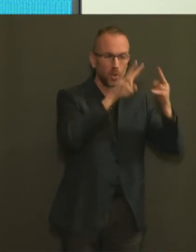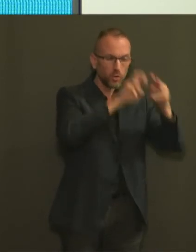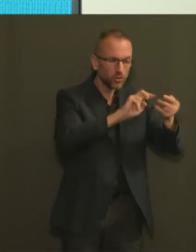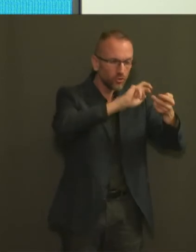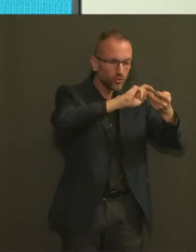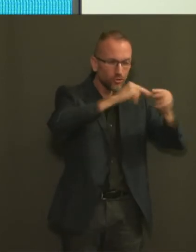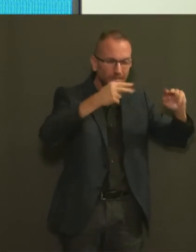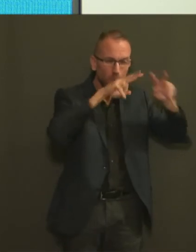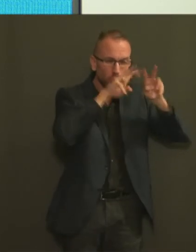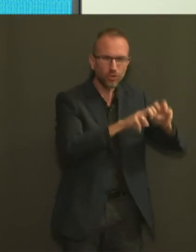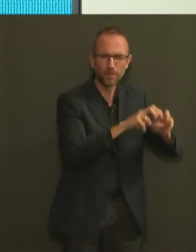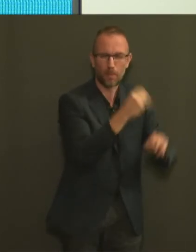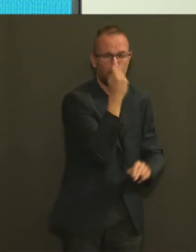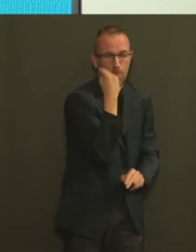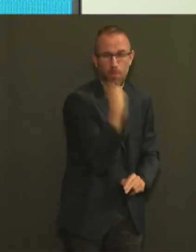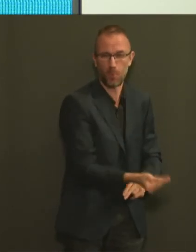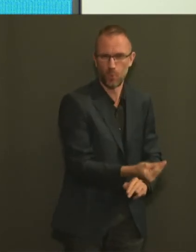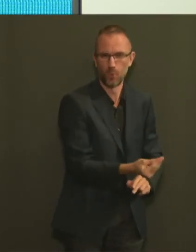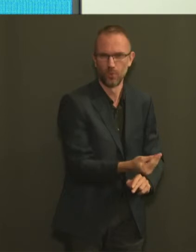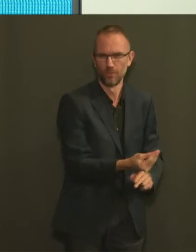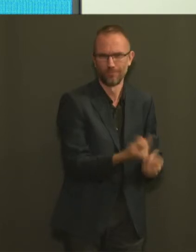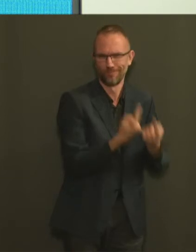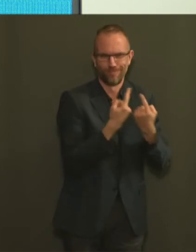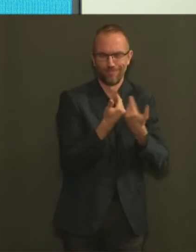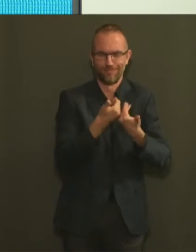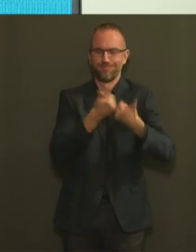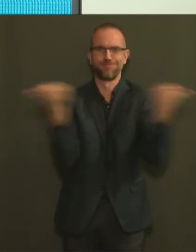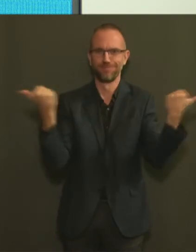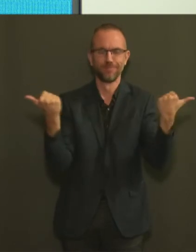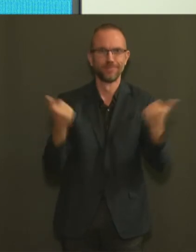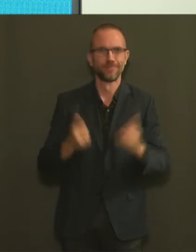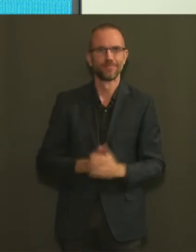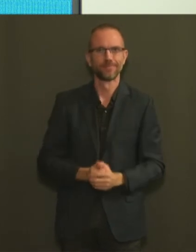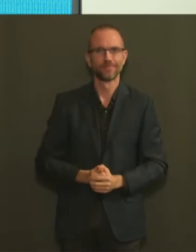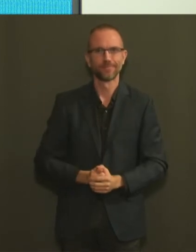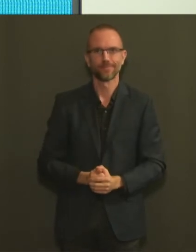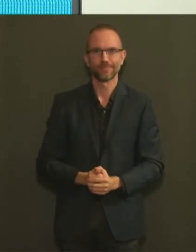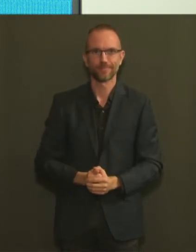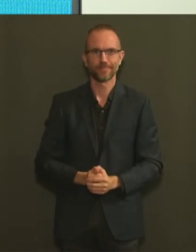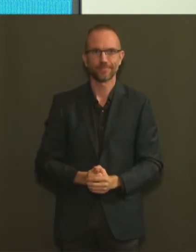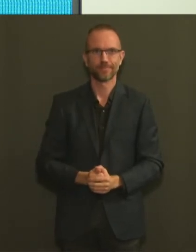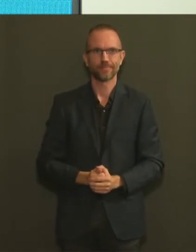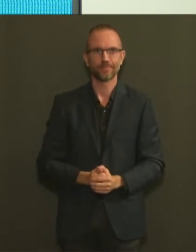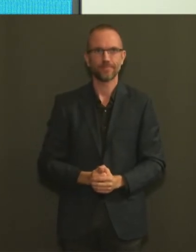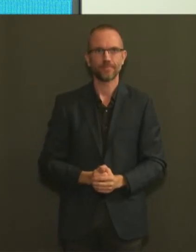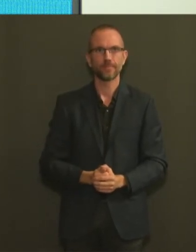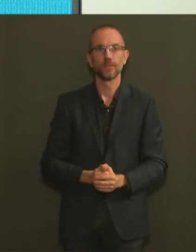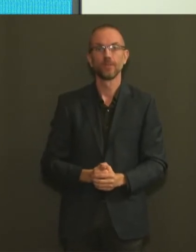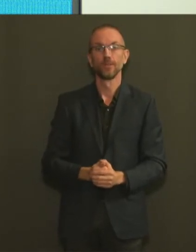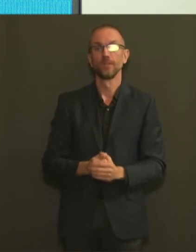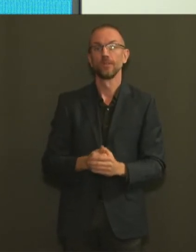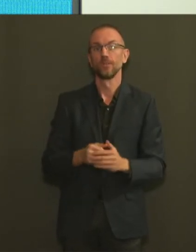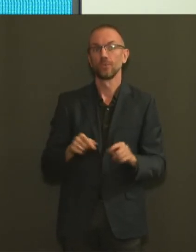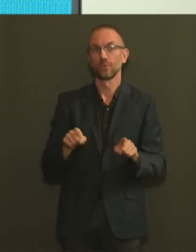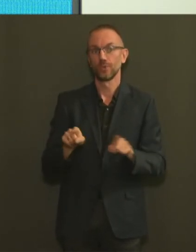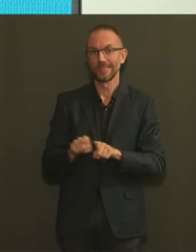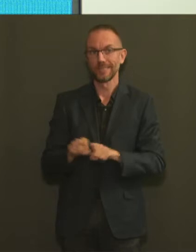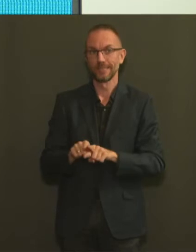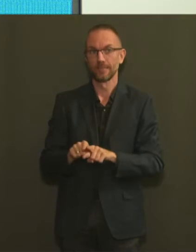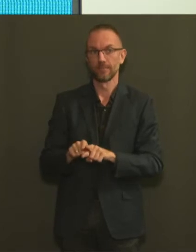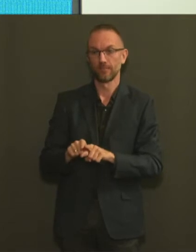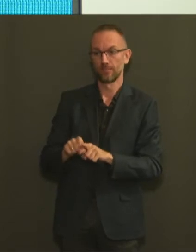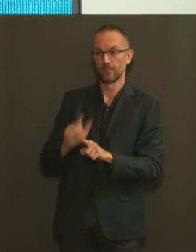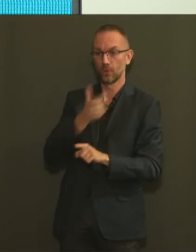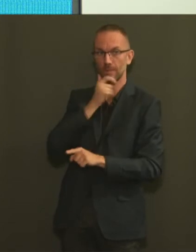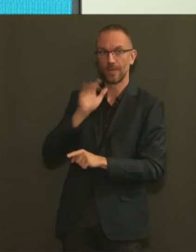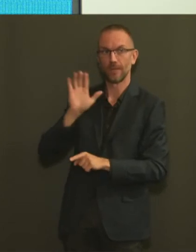qui étudie ainsi en profondeur il faut savoir aussi que ce qui se passe au royaume-uni où il ya une augmentation